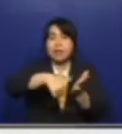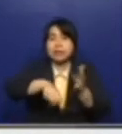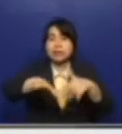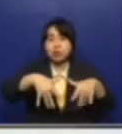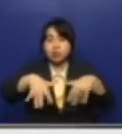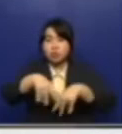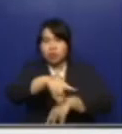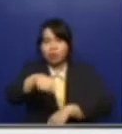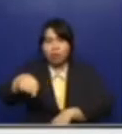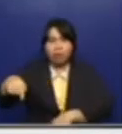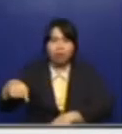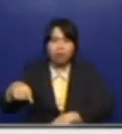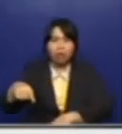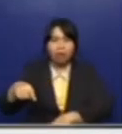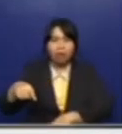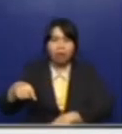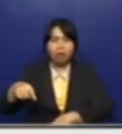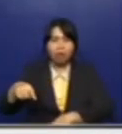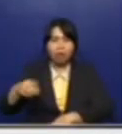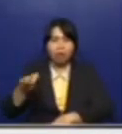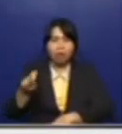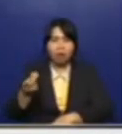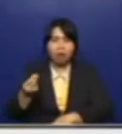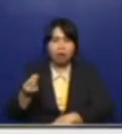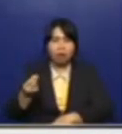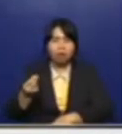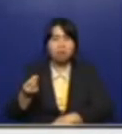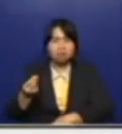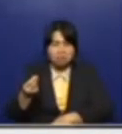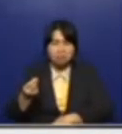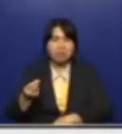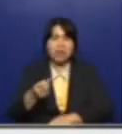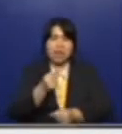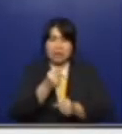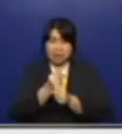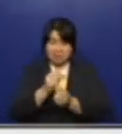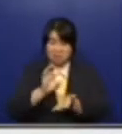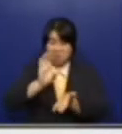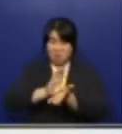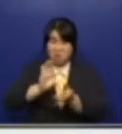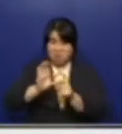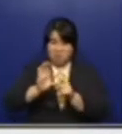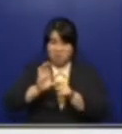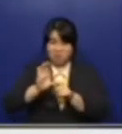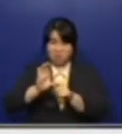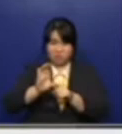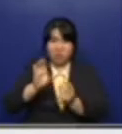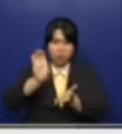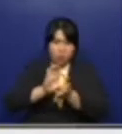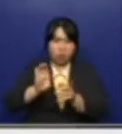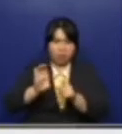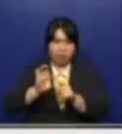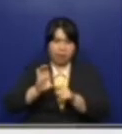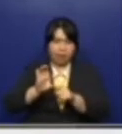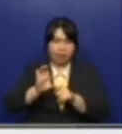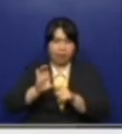ของพี่น้องประชาชนทั้งหมดเนี่ยจัดงบประมาณตัวนี้เ